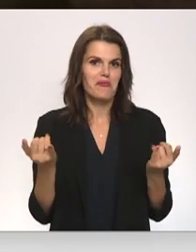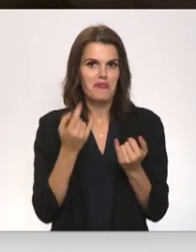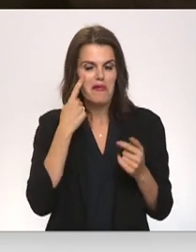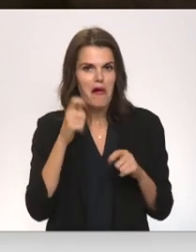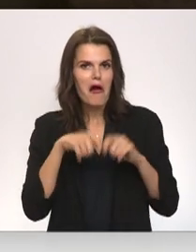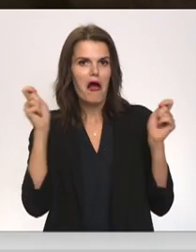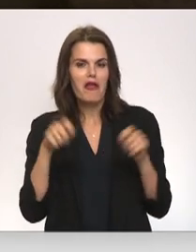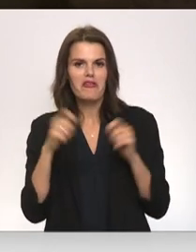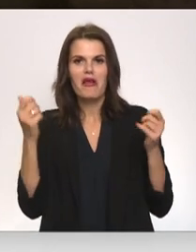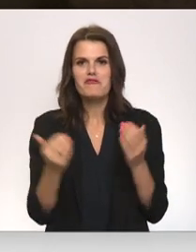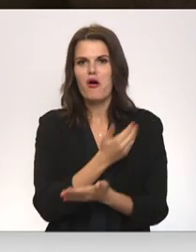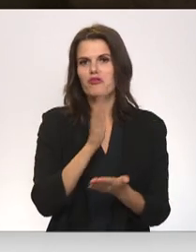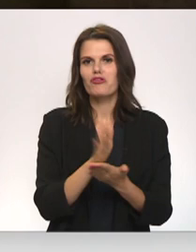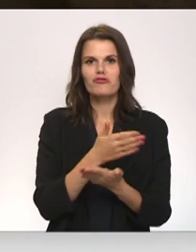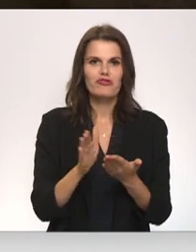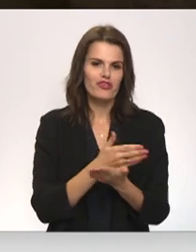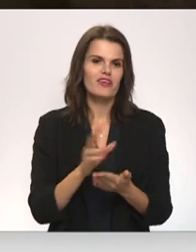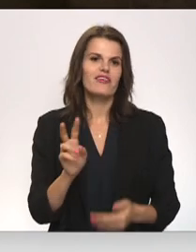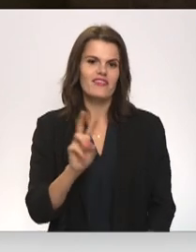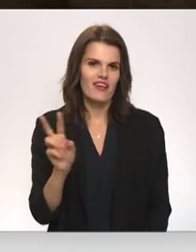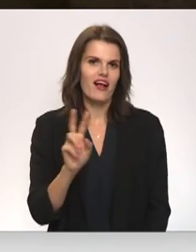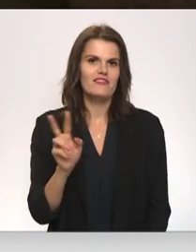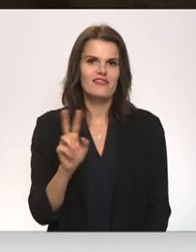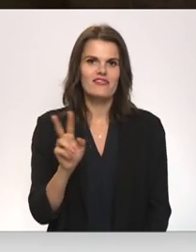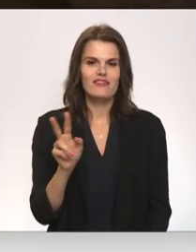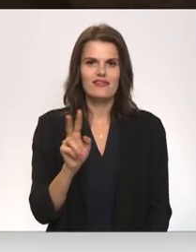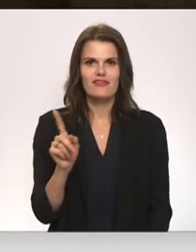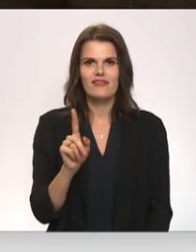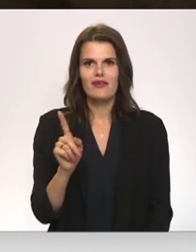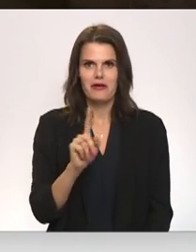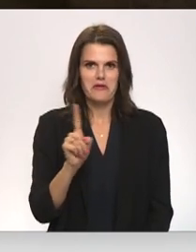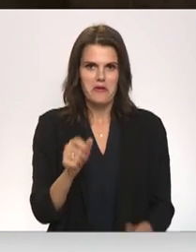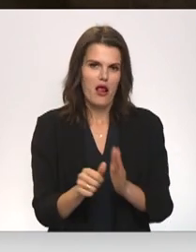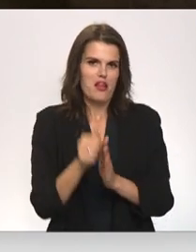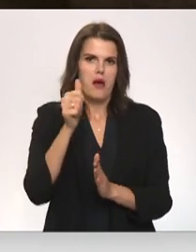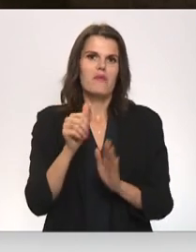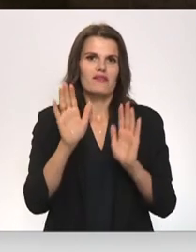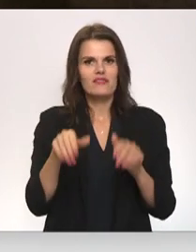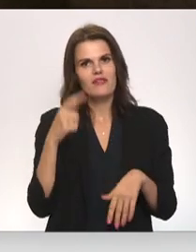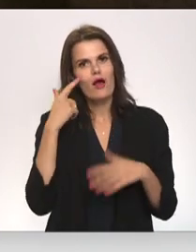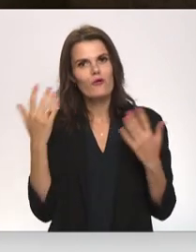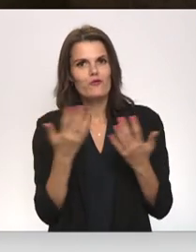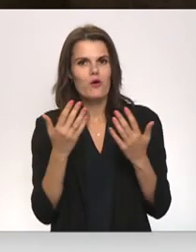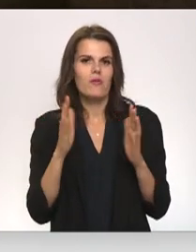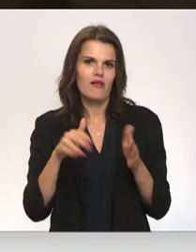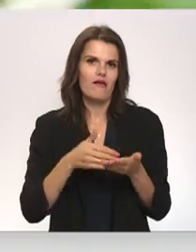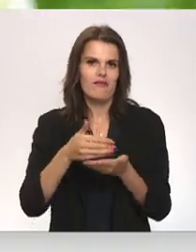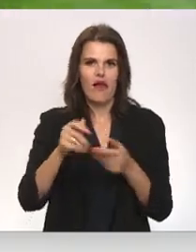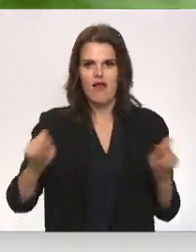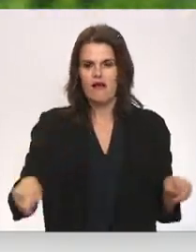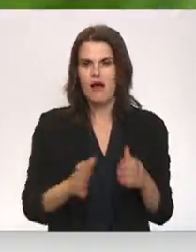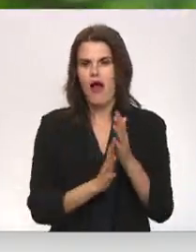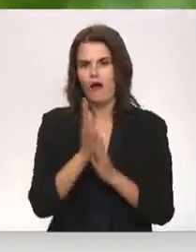atklājums arī dažas jaunas šķirnes, kas, nu, kas ievērības cienīgas, lai nu, domāt par viņu